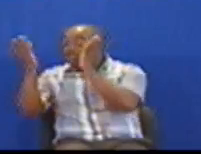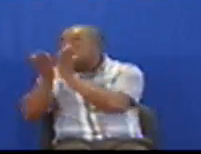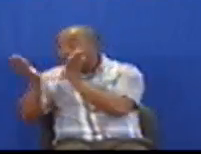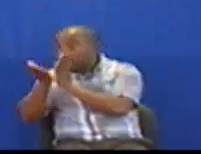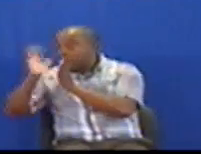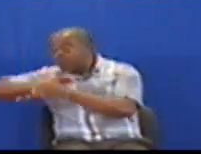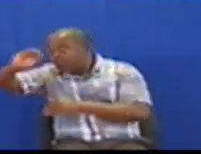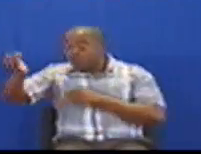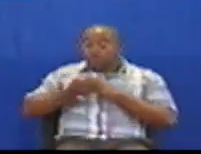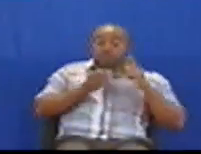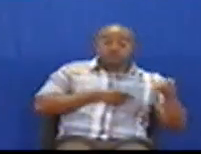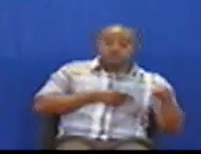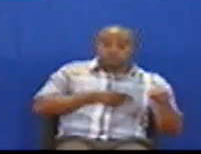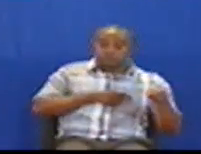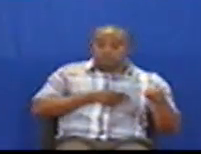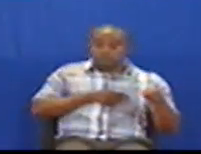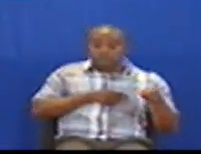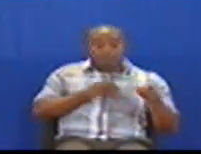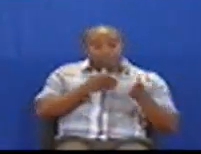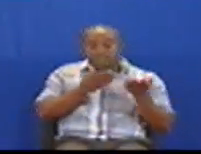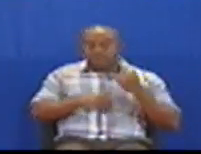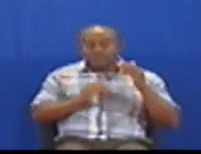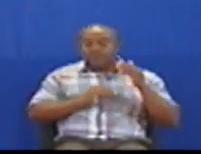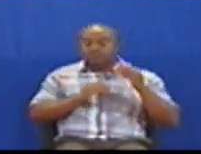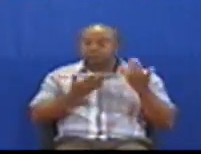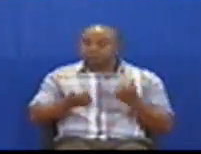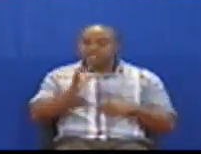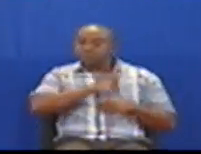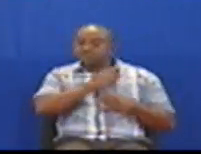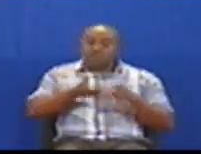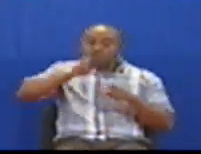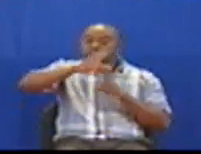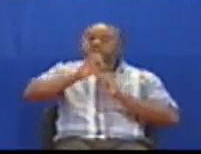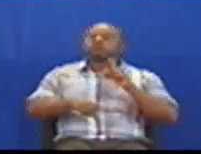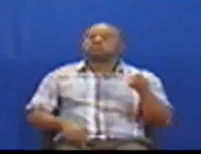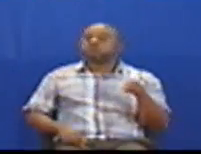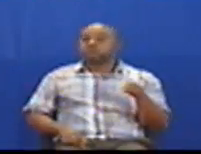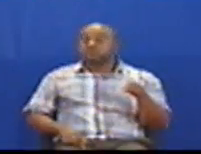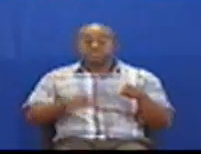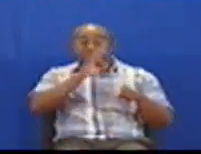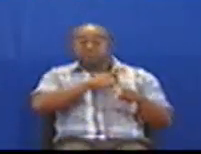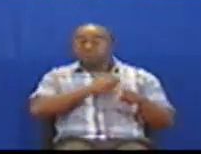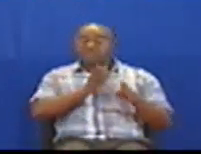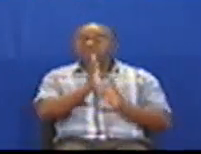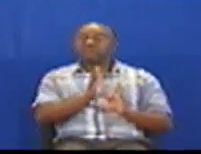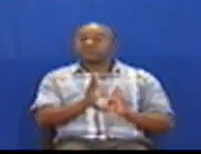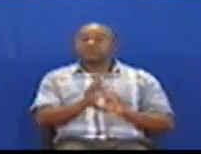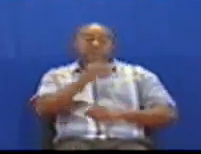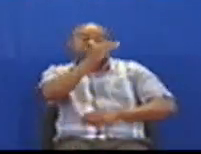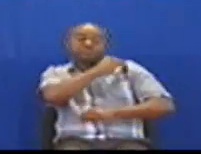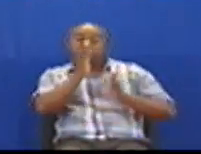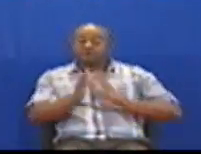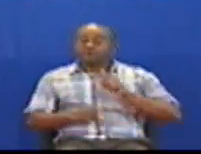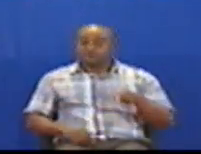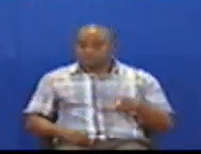wamerudi tena wamejisomesha au wanasomeshwa na serikali, lakini wamerudi hajapandishwa cheo chochote, sio mishahara wala sio cheo. Na bahati